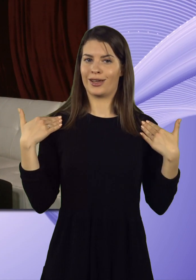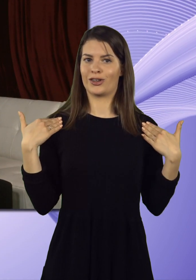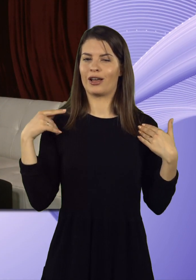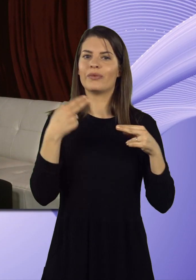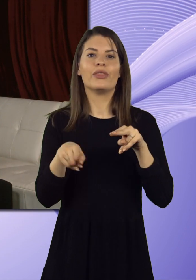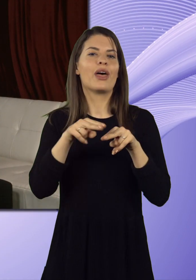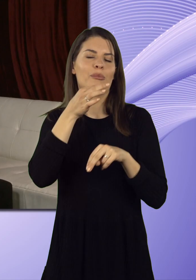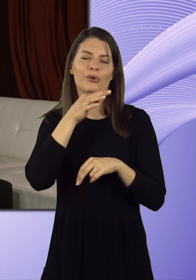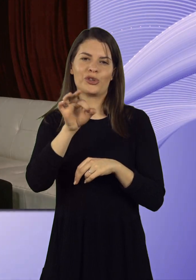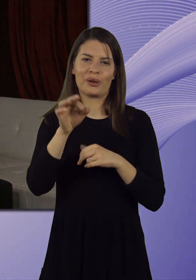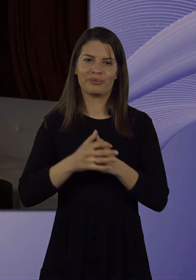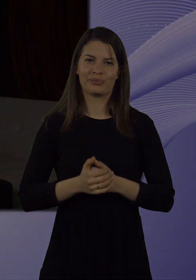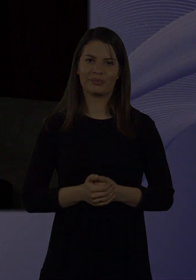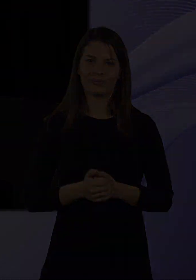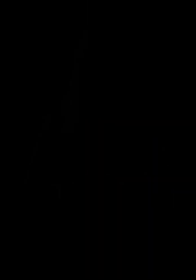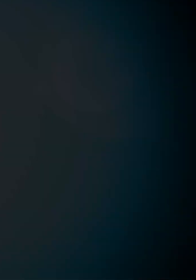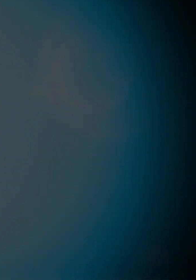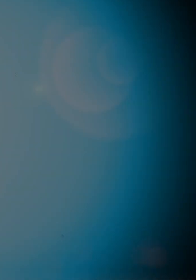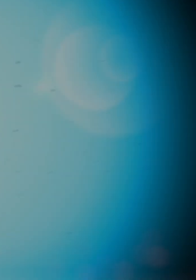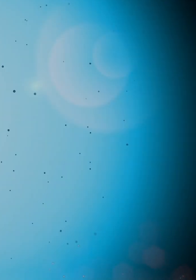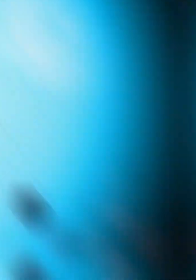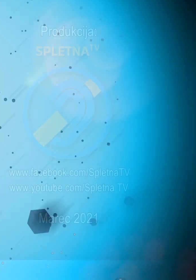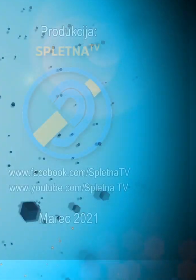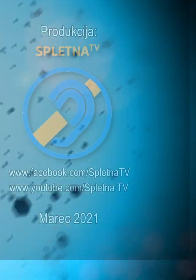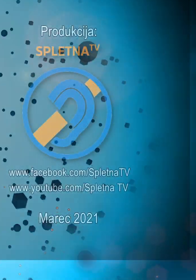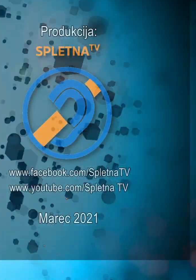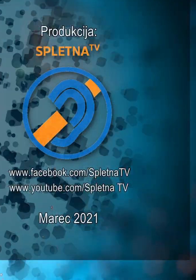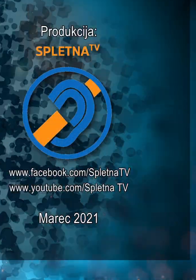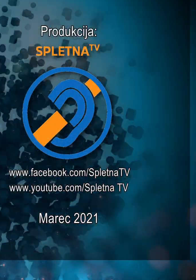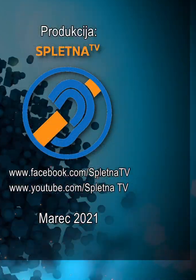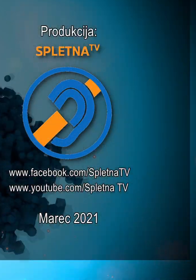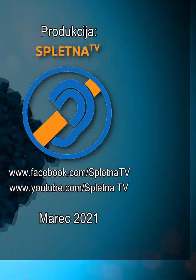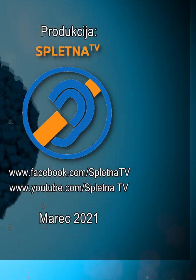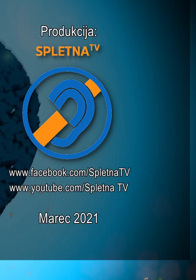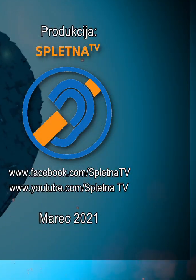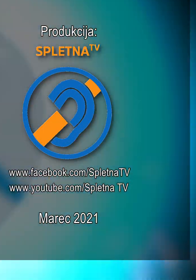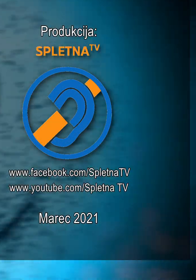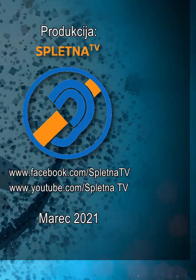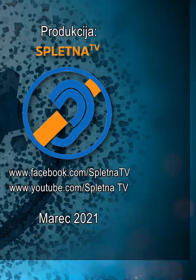najboljša drža.